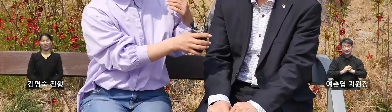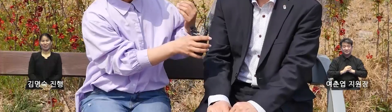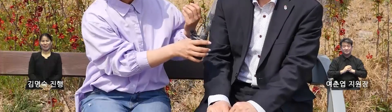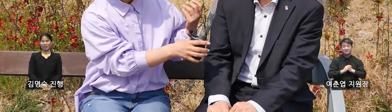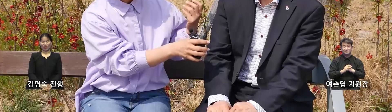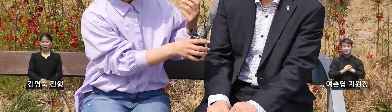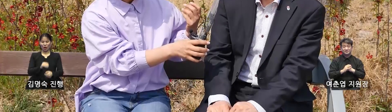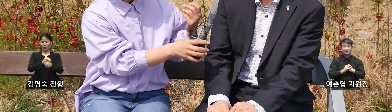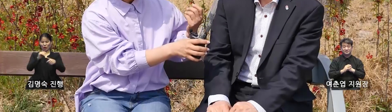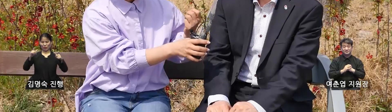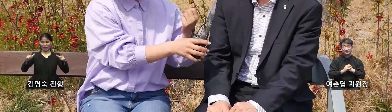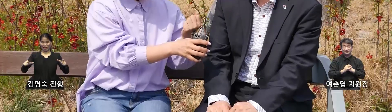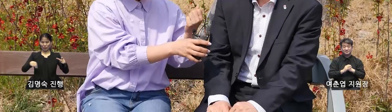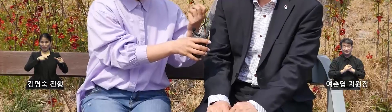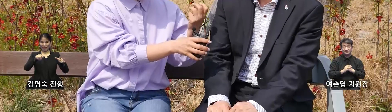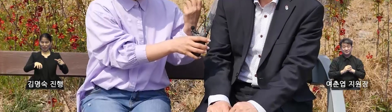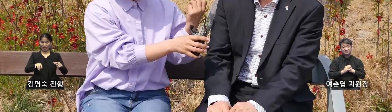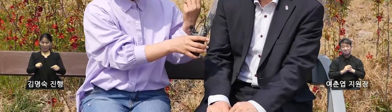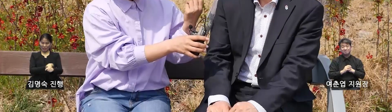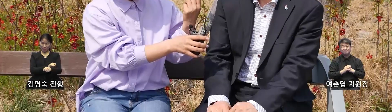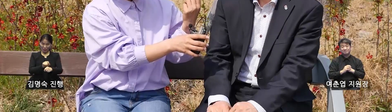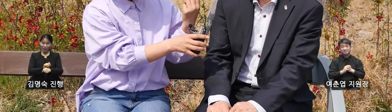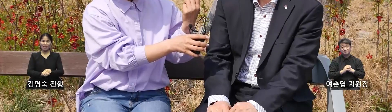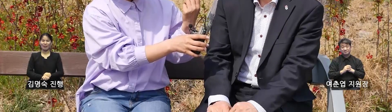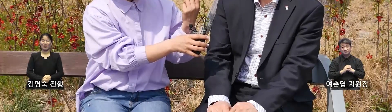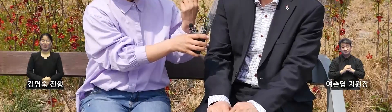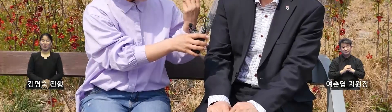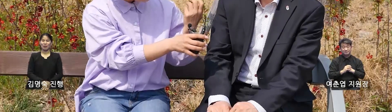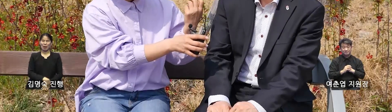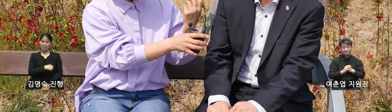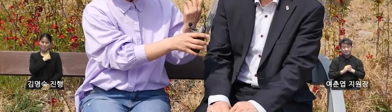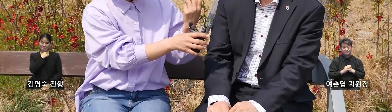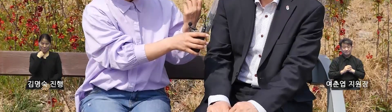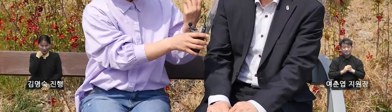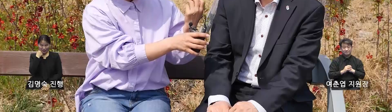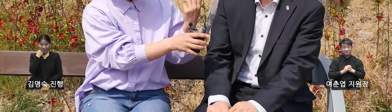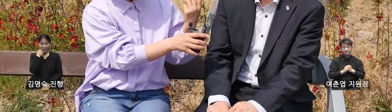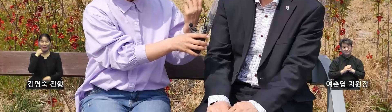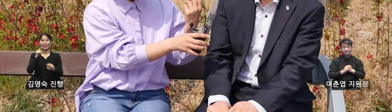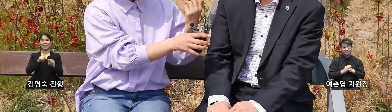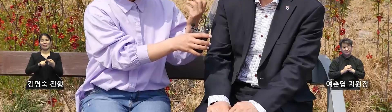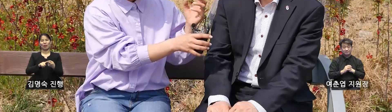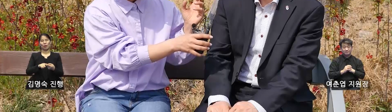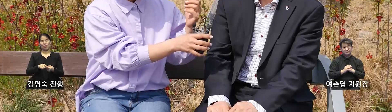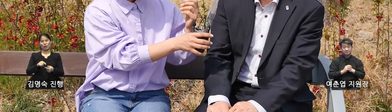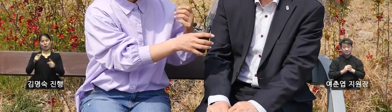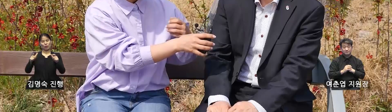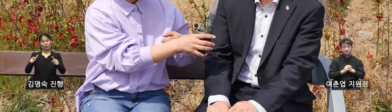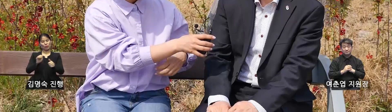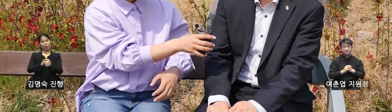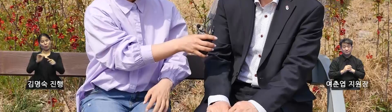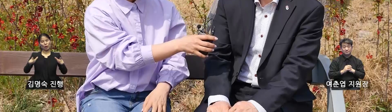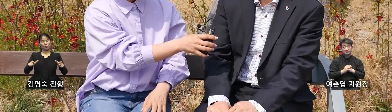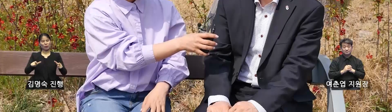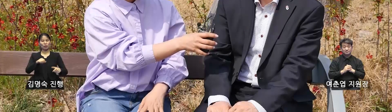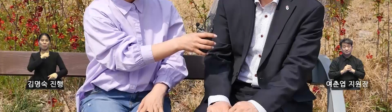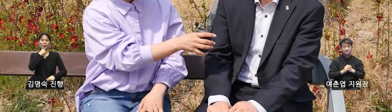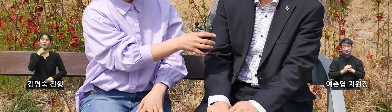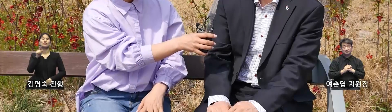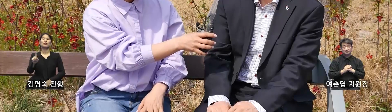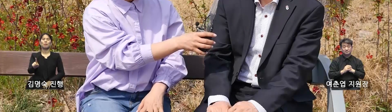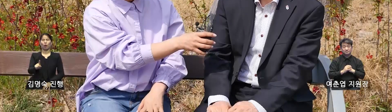그 경상도에서 특별히 이렇게 또 맛, 그 하면 또 경상도에서는 또 어떤 맛을